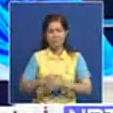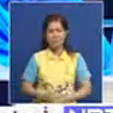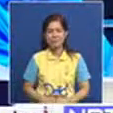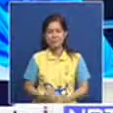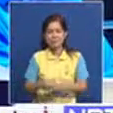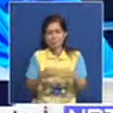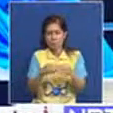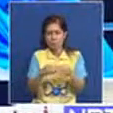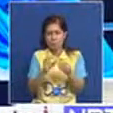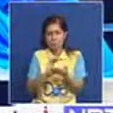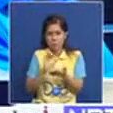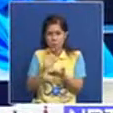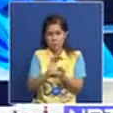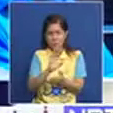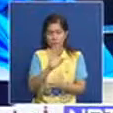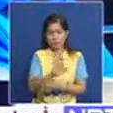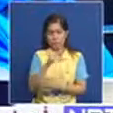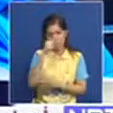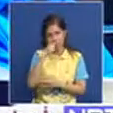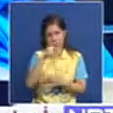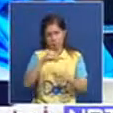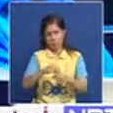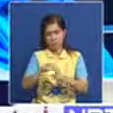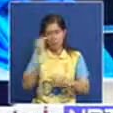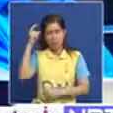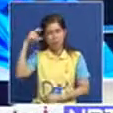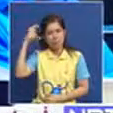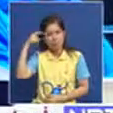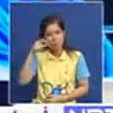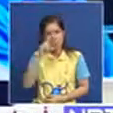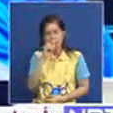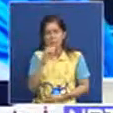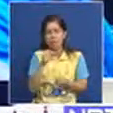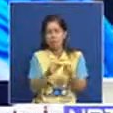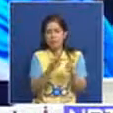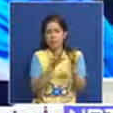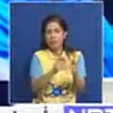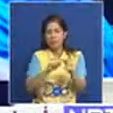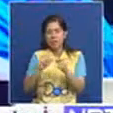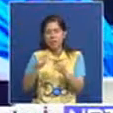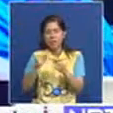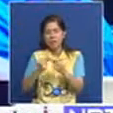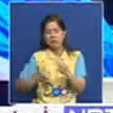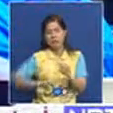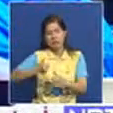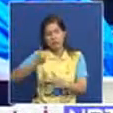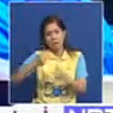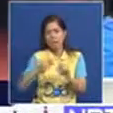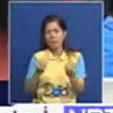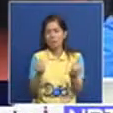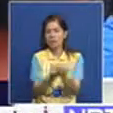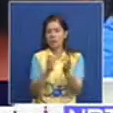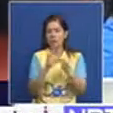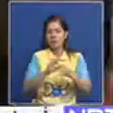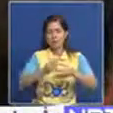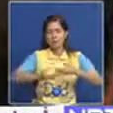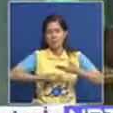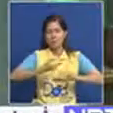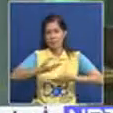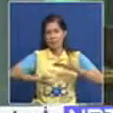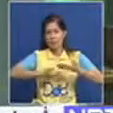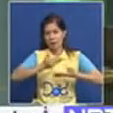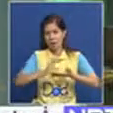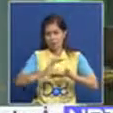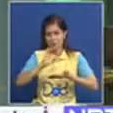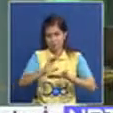นไทยเองที่ลงทุนที่นั่นก็เชื่อมั่นนะครับว่าไม่ว่าฝ่ายไหนจะเป็นผู้ชนะจะไม่กระทบต่อการค้าการลงทุนระหว่างกันนาย